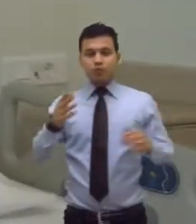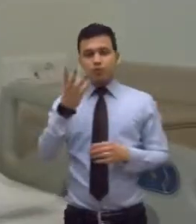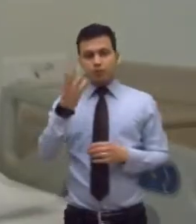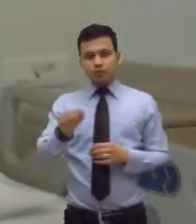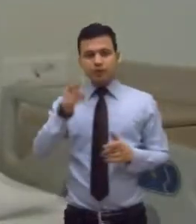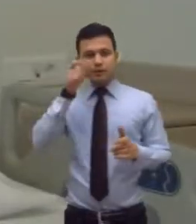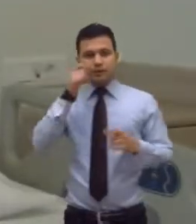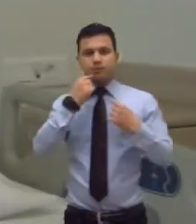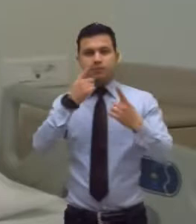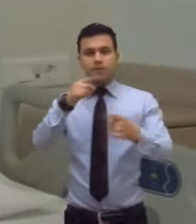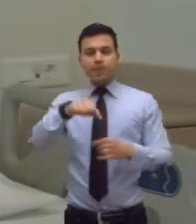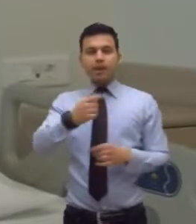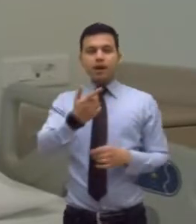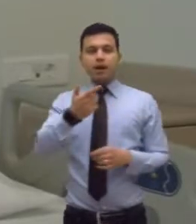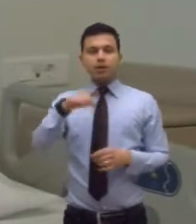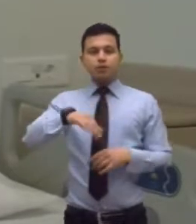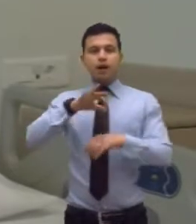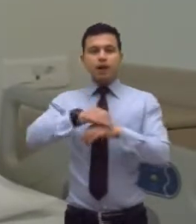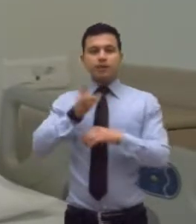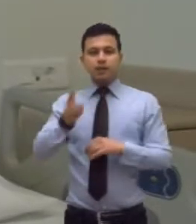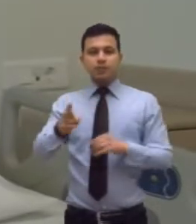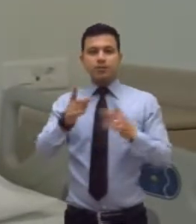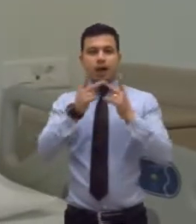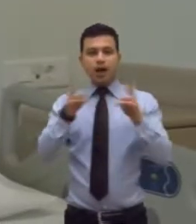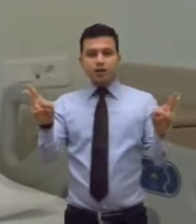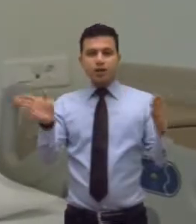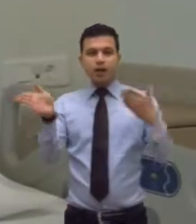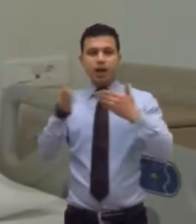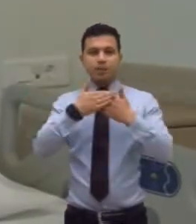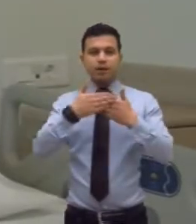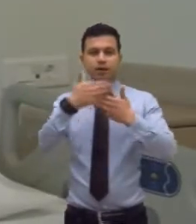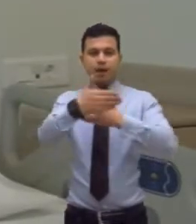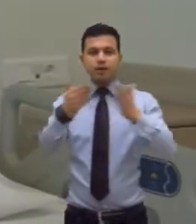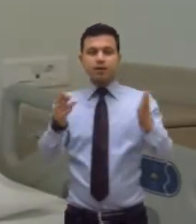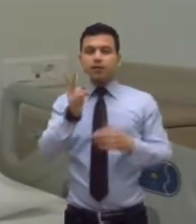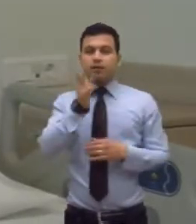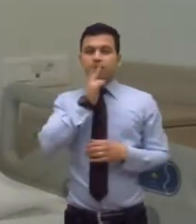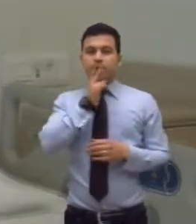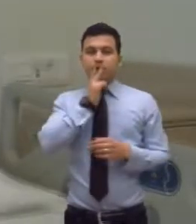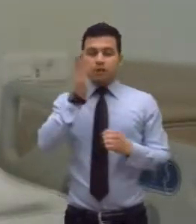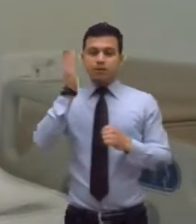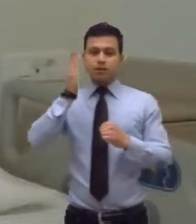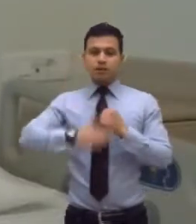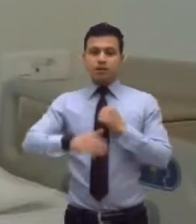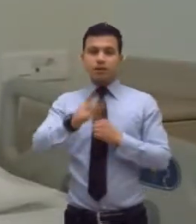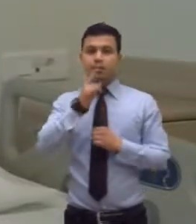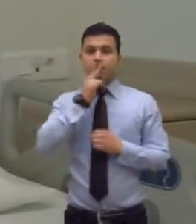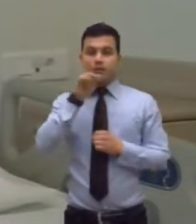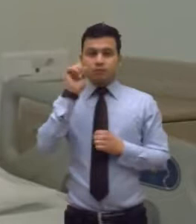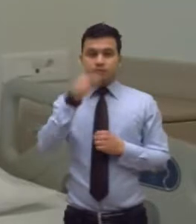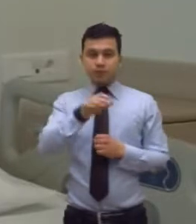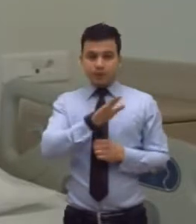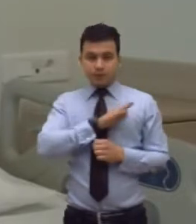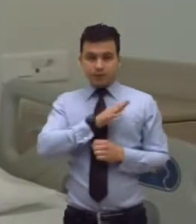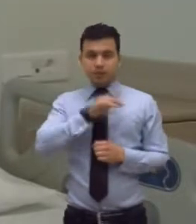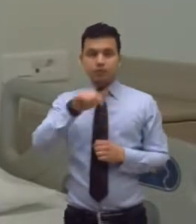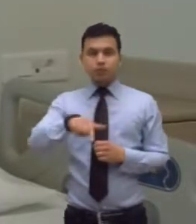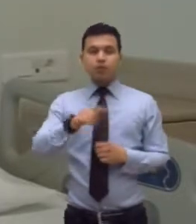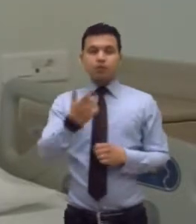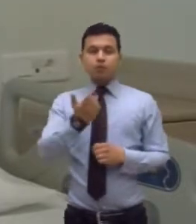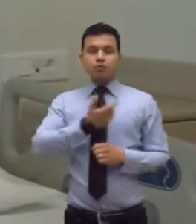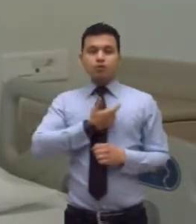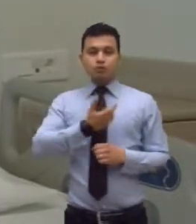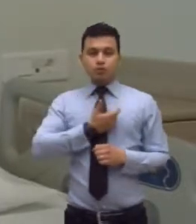değildir. Hastanemizin tüm açık ve kapalı alanlarında sigara içilmemektedir. Sigara kullanıldığının tespiti